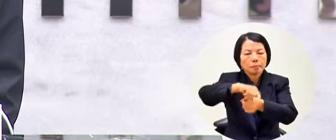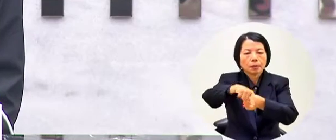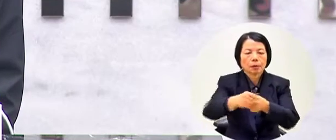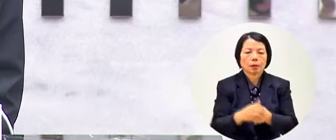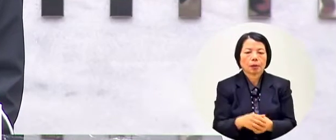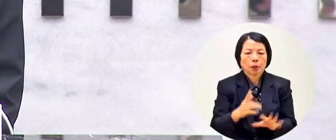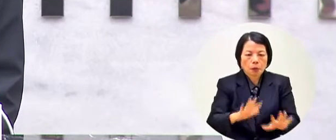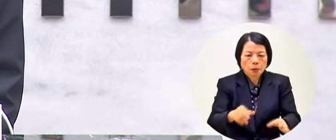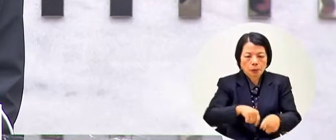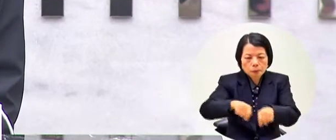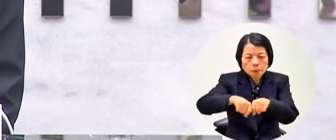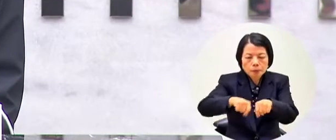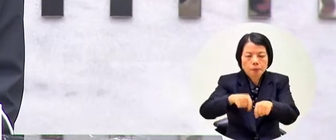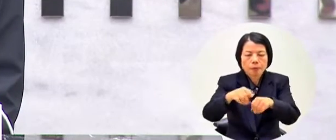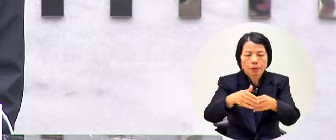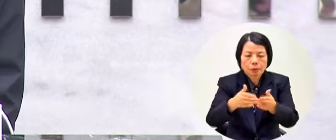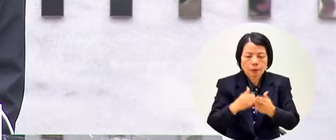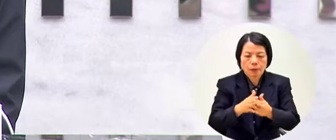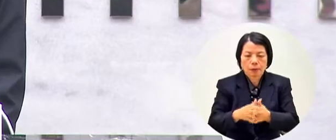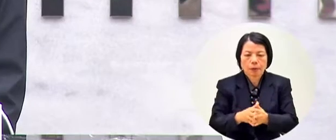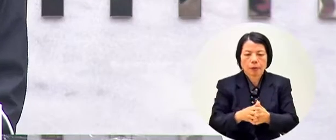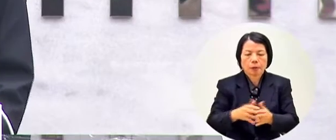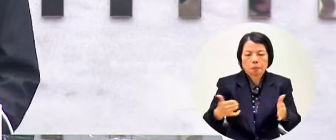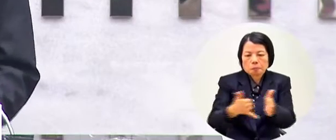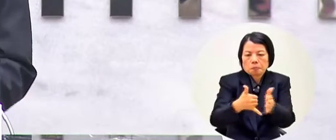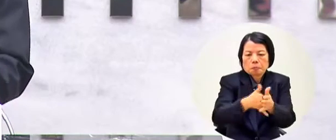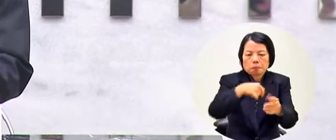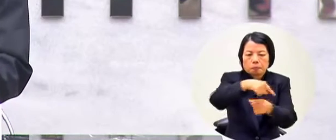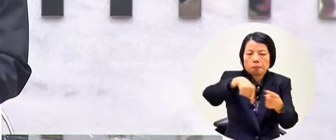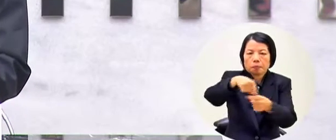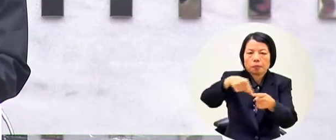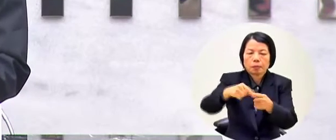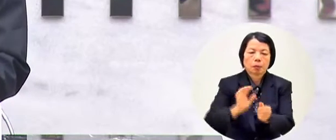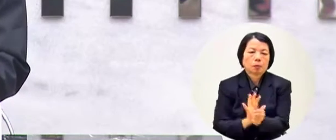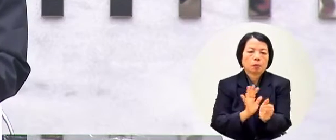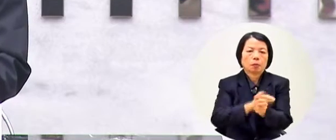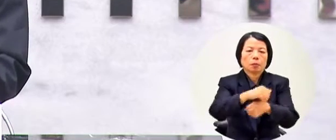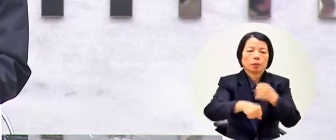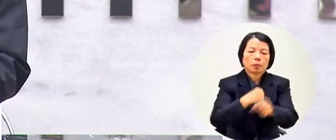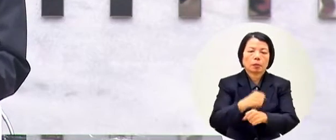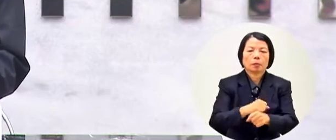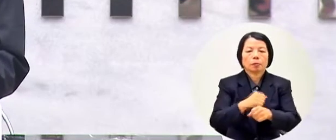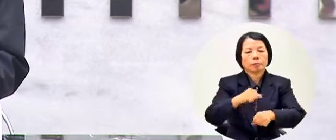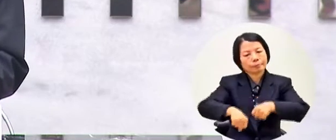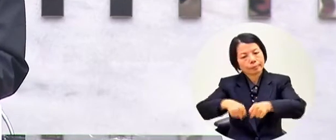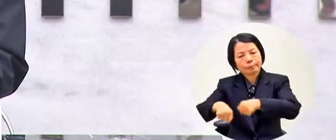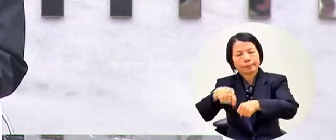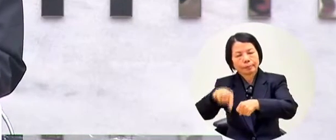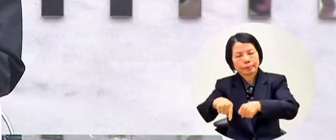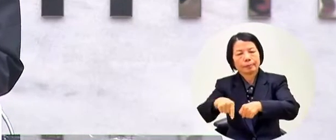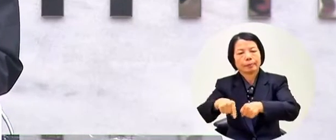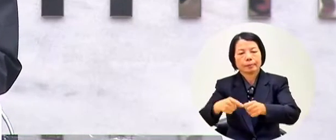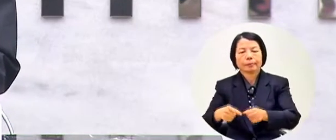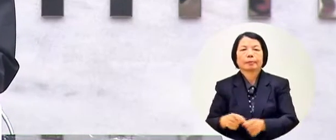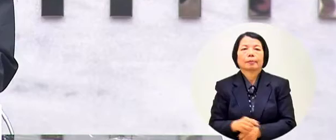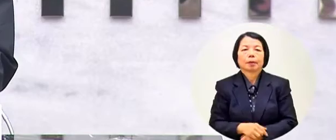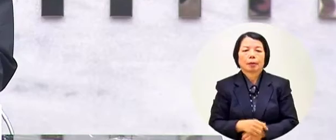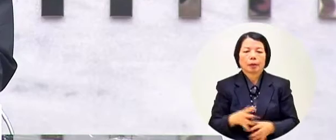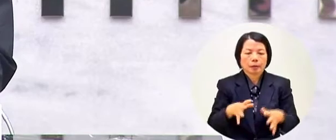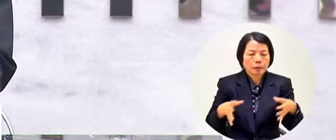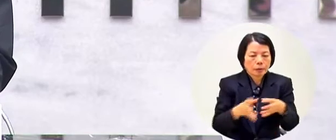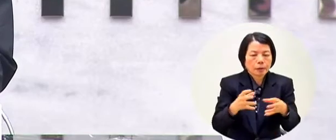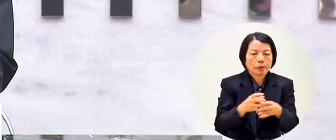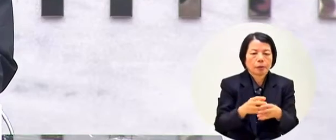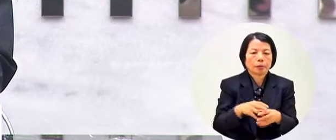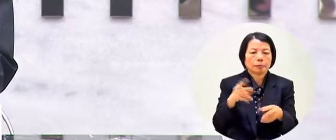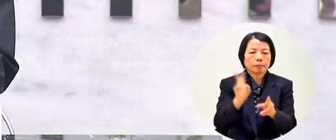捷运转乘接驳路线的设计，持续推动公共脚踏车的接驳方式，发展共享电动载